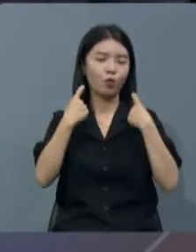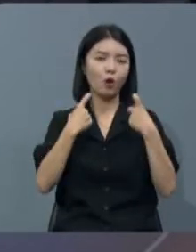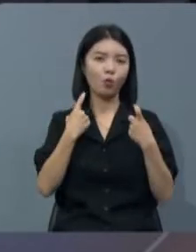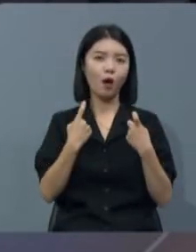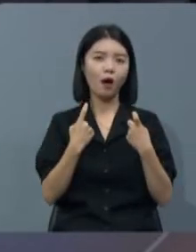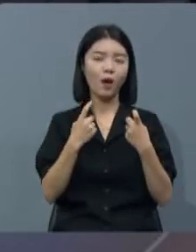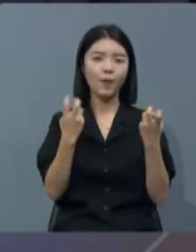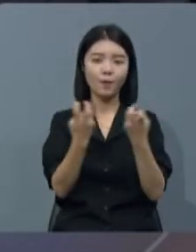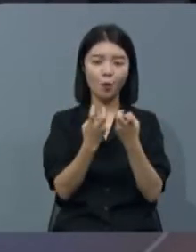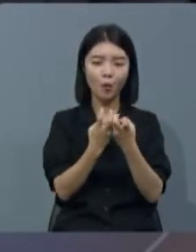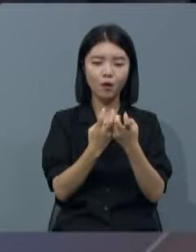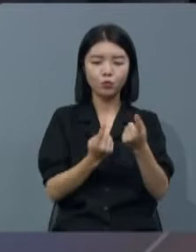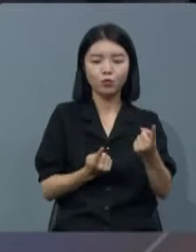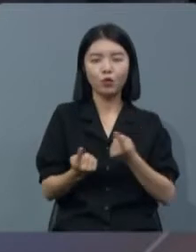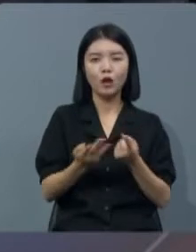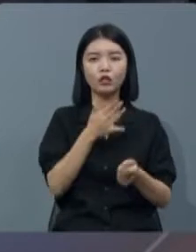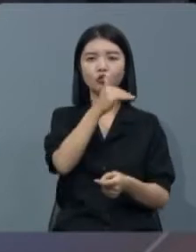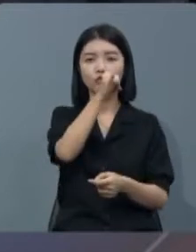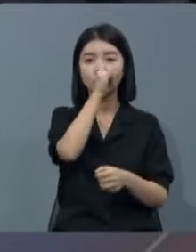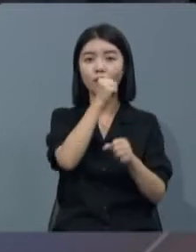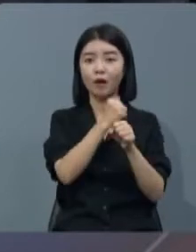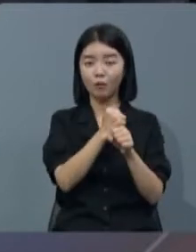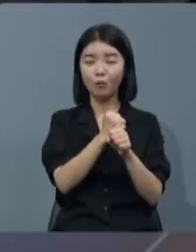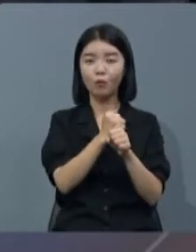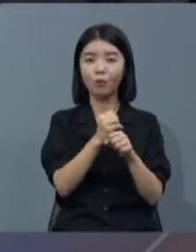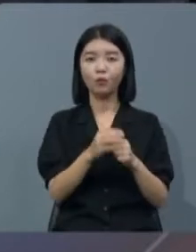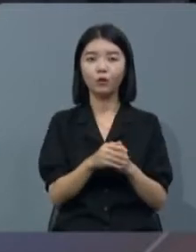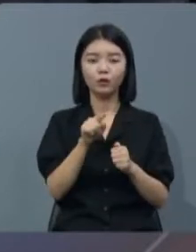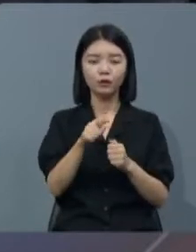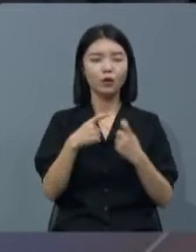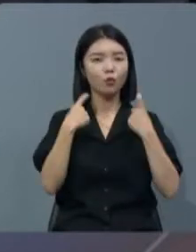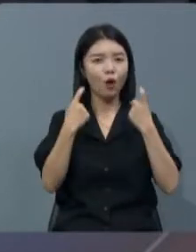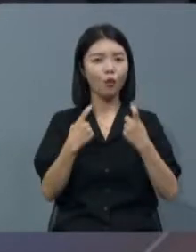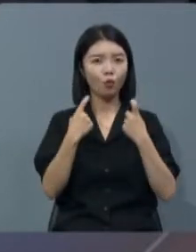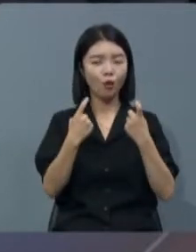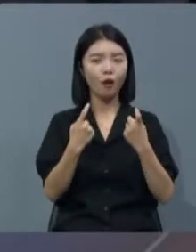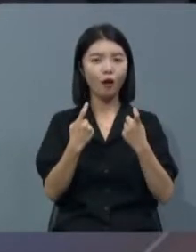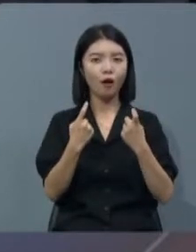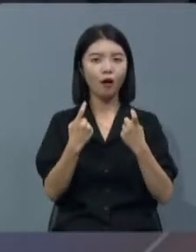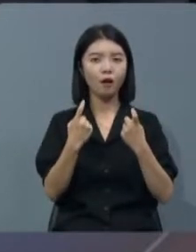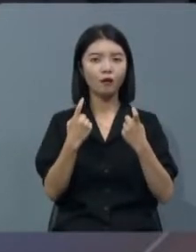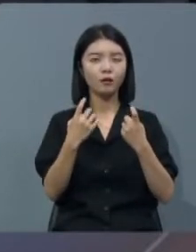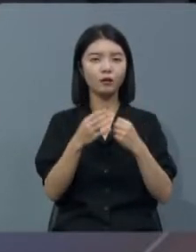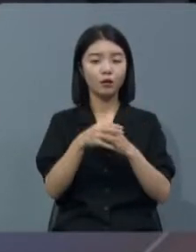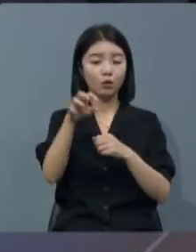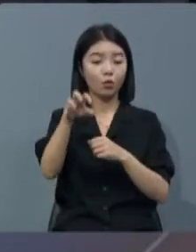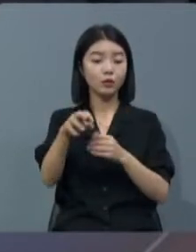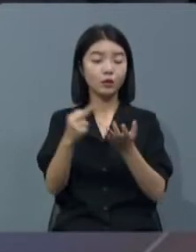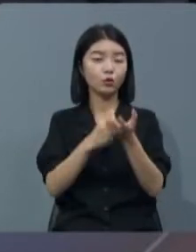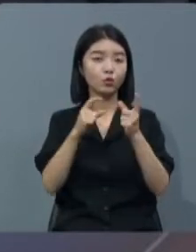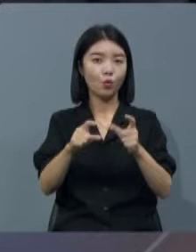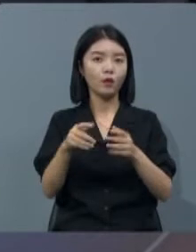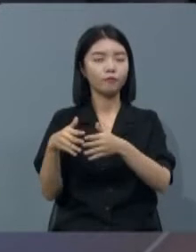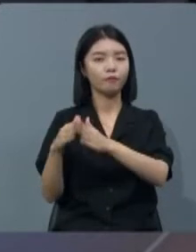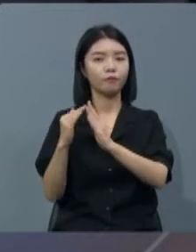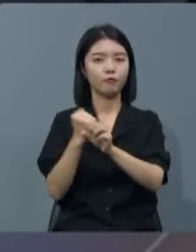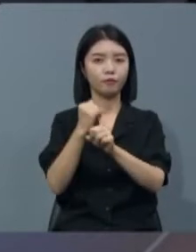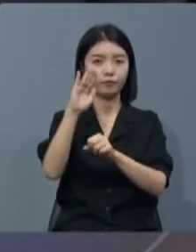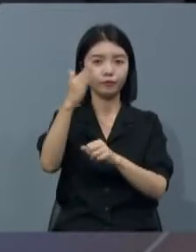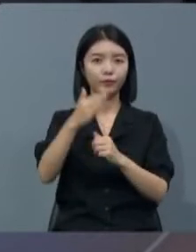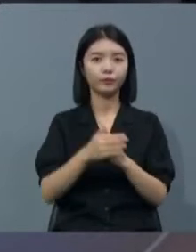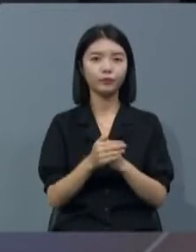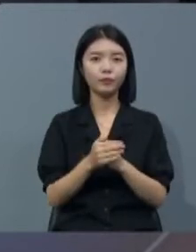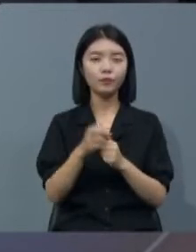전략의 컨트롤 타워가 되게 하고 그 관광청사는 제주에 배치하도록 하겠습니다.